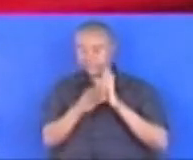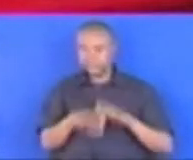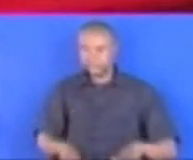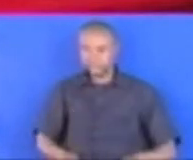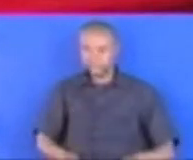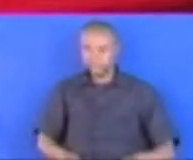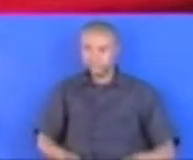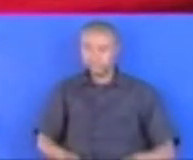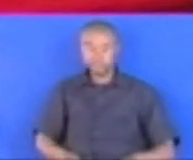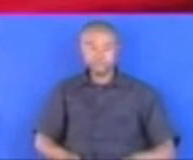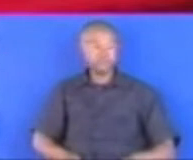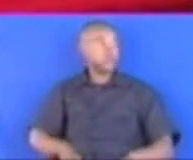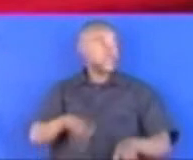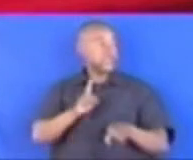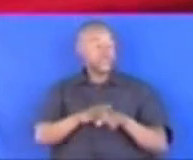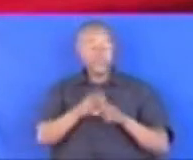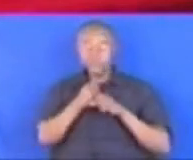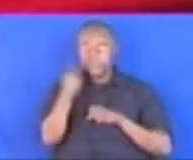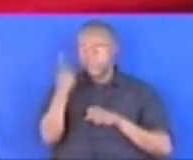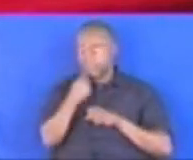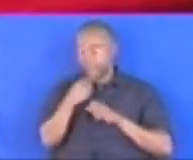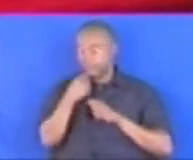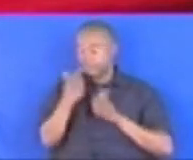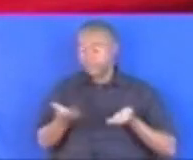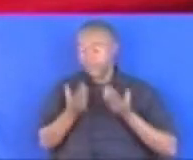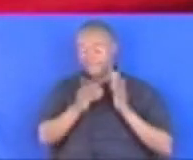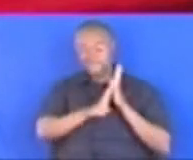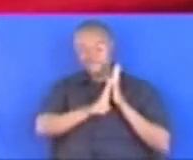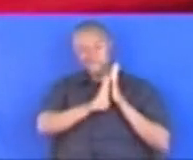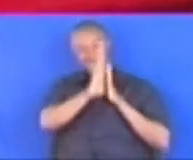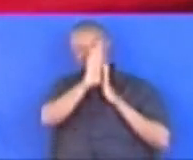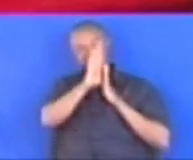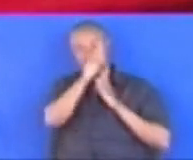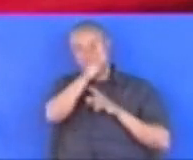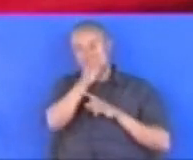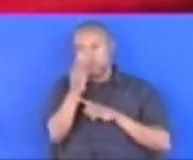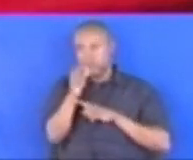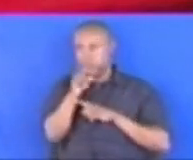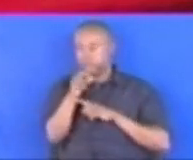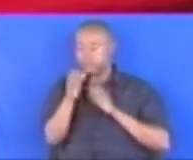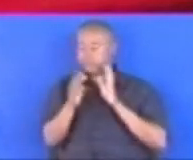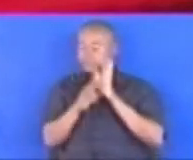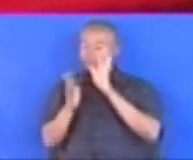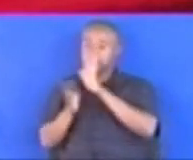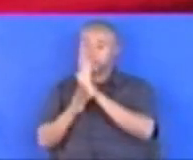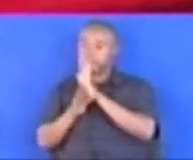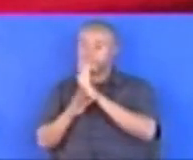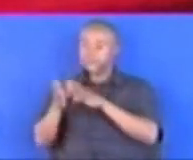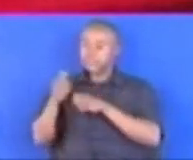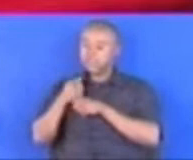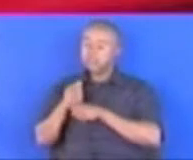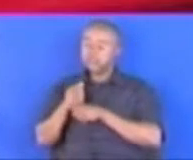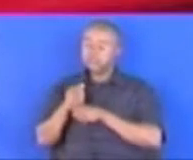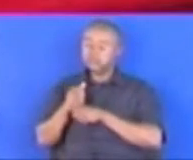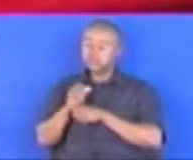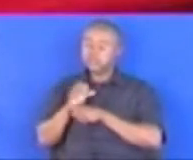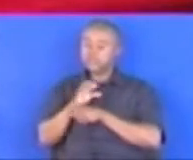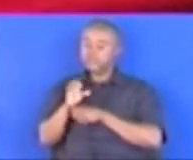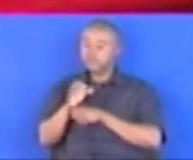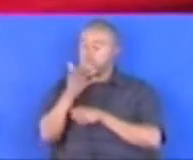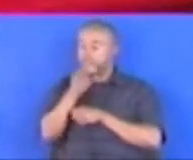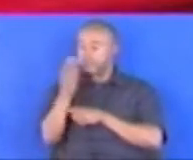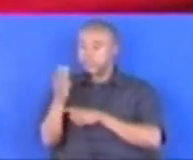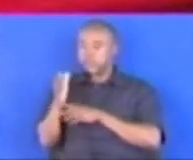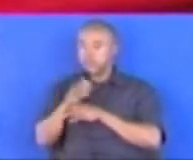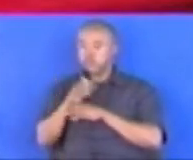wakati bajeti ya taifa ya maendeleo imeongezeka kwa 2.76%, bajeti ya fungu namba 52 kwa